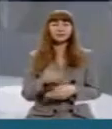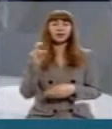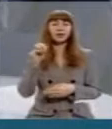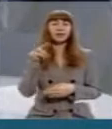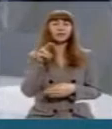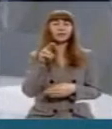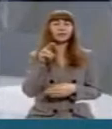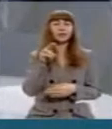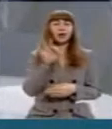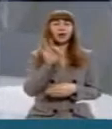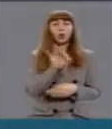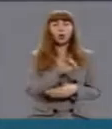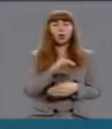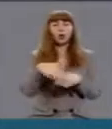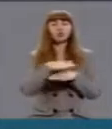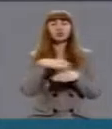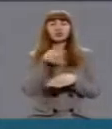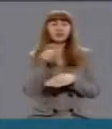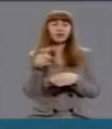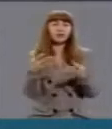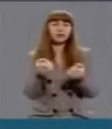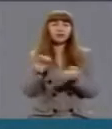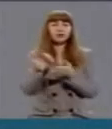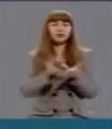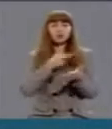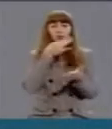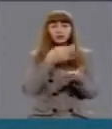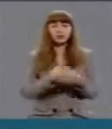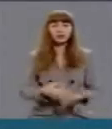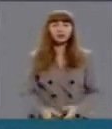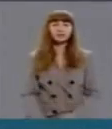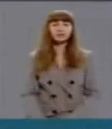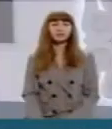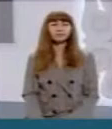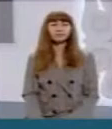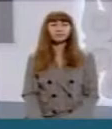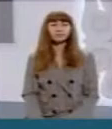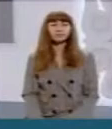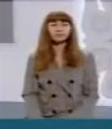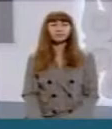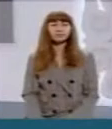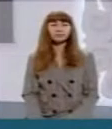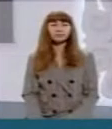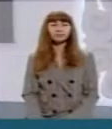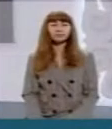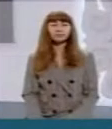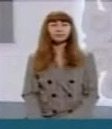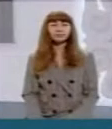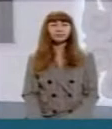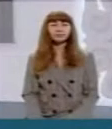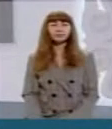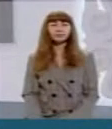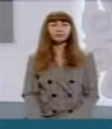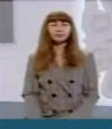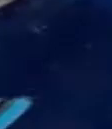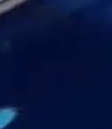органдар жұмысының ақпараттық белсенділігін арттыру көзделіп отыр, деді Аида Балаева. Оңғар Алпысбайұлы, Бауыржан Бірлібаев,